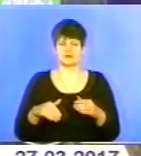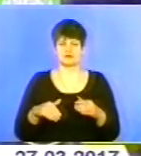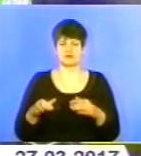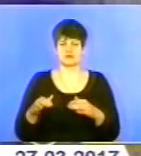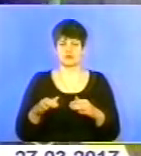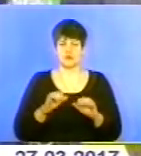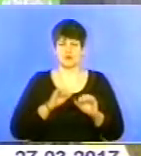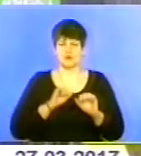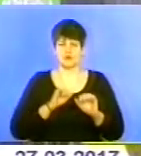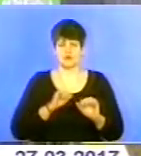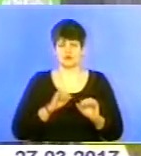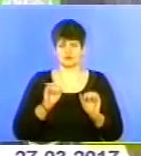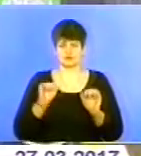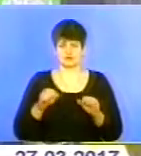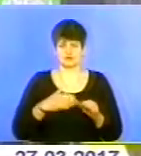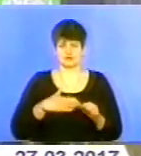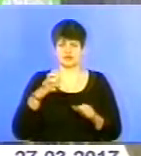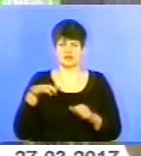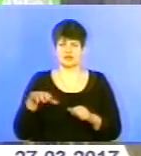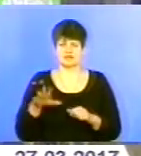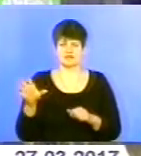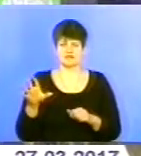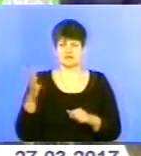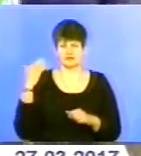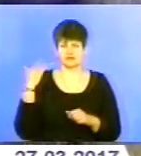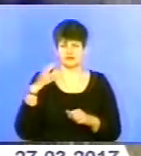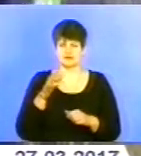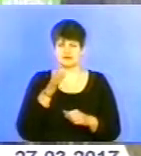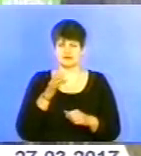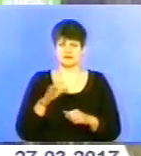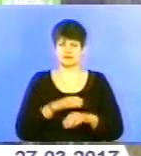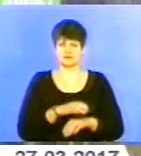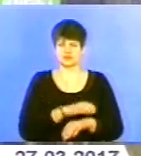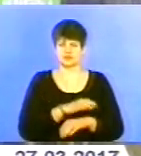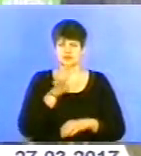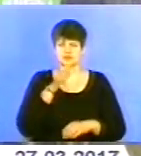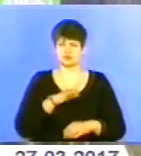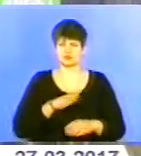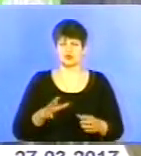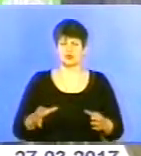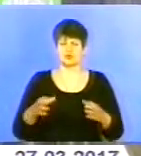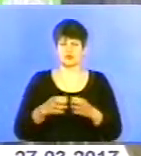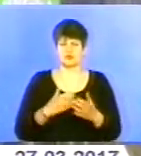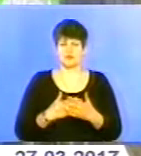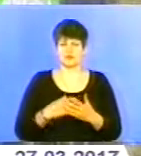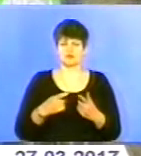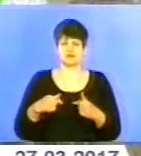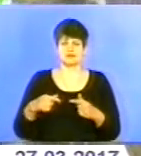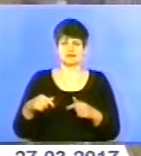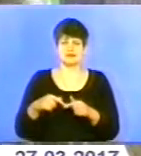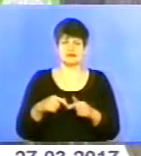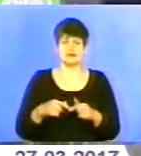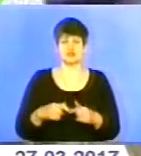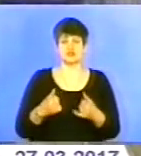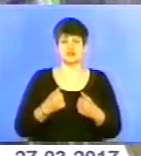сприяння обороноздатності нашої держави. В свій час, в радянські часи, існували такі об'єднання, громадські організації, але, на